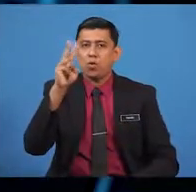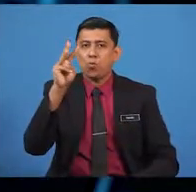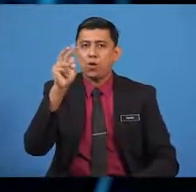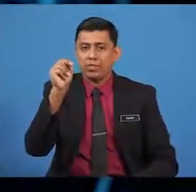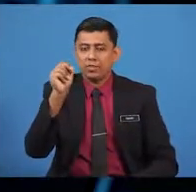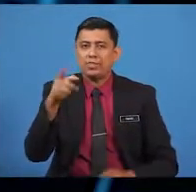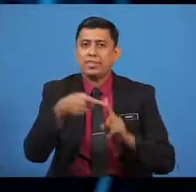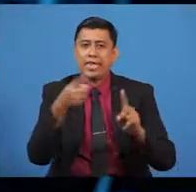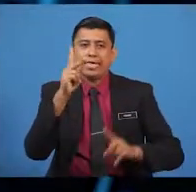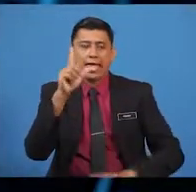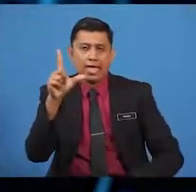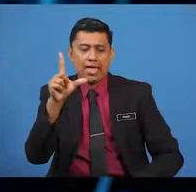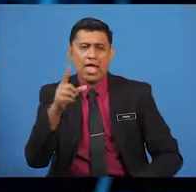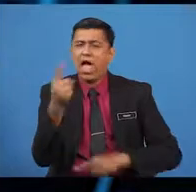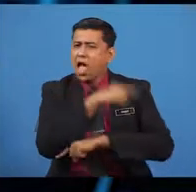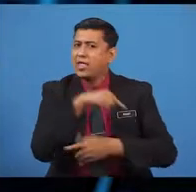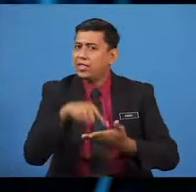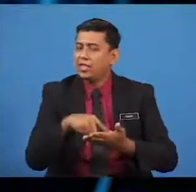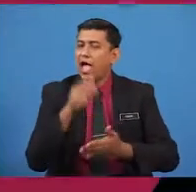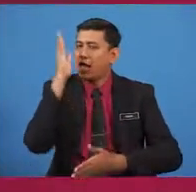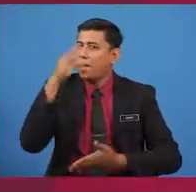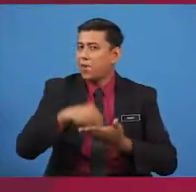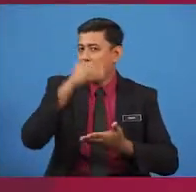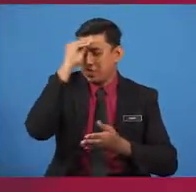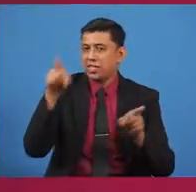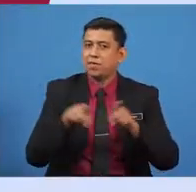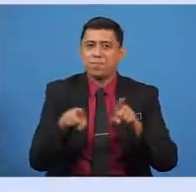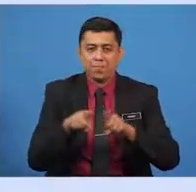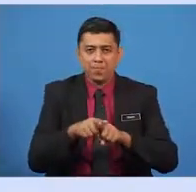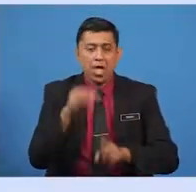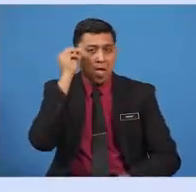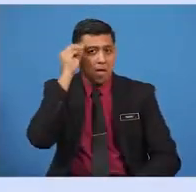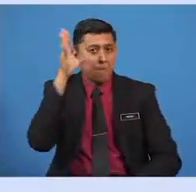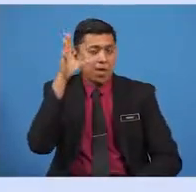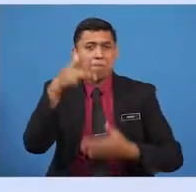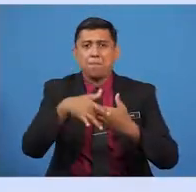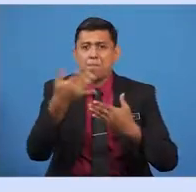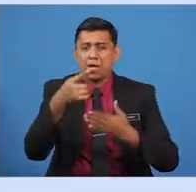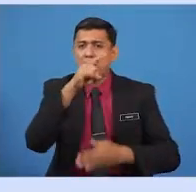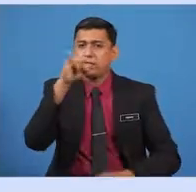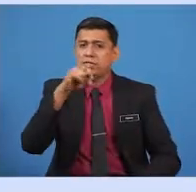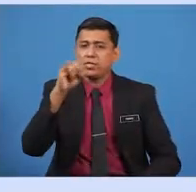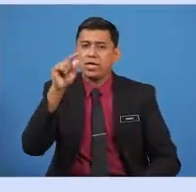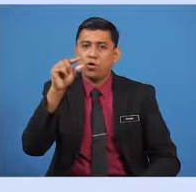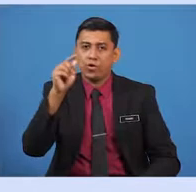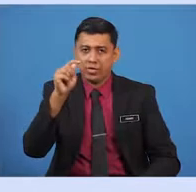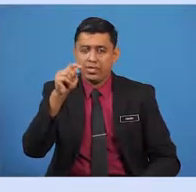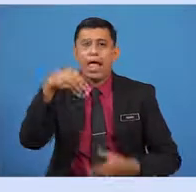Lumpur. Hari ini kita akan belajar bersama-sama perkembangan awal zigot dalam